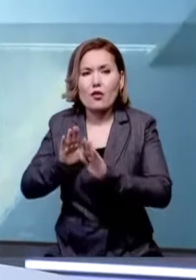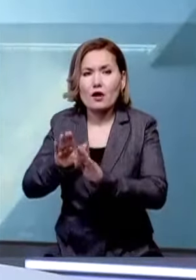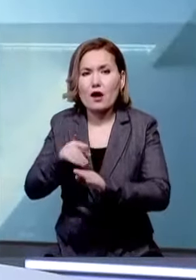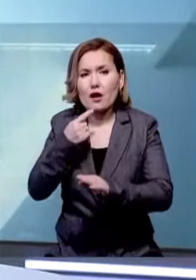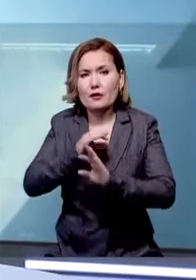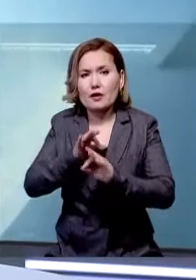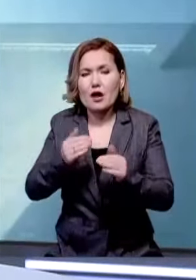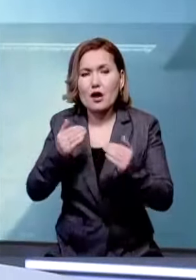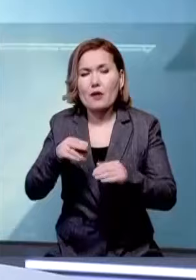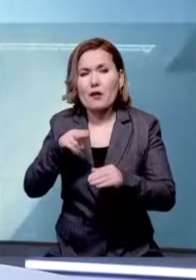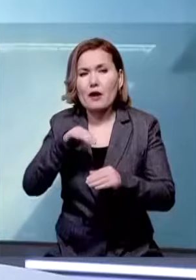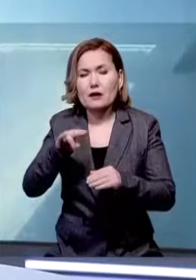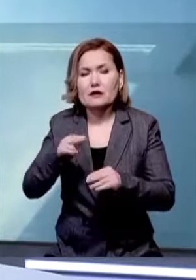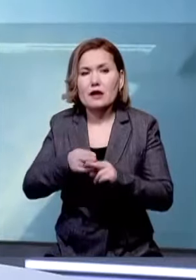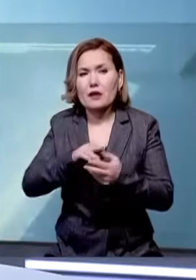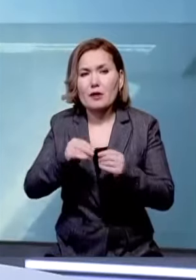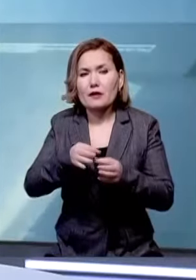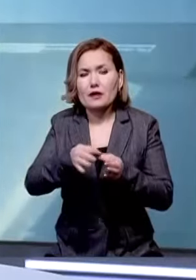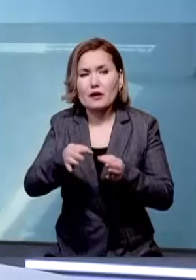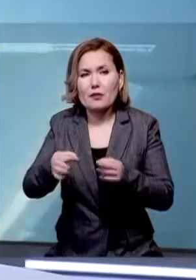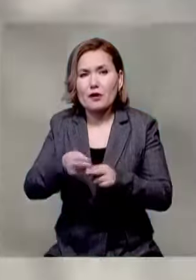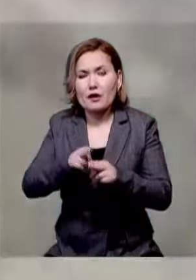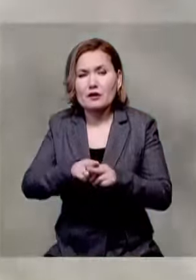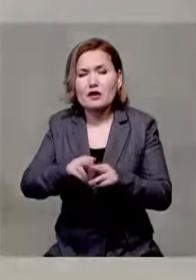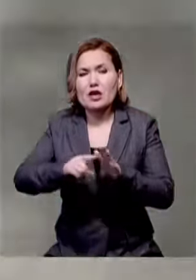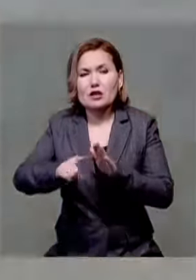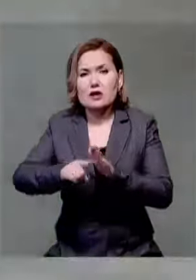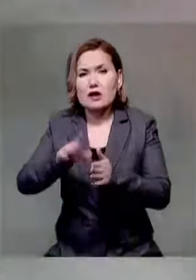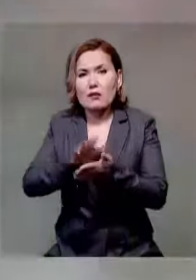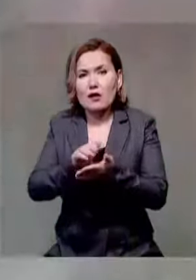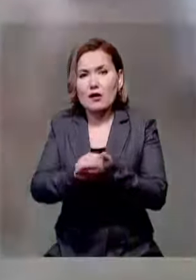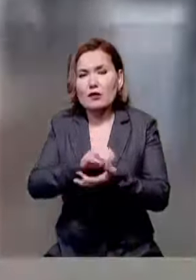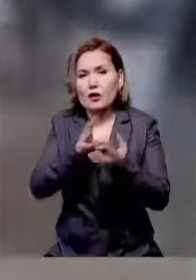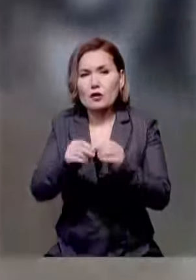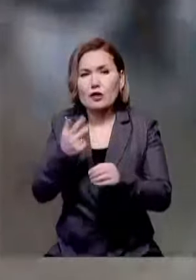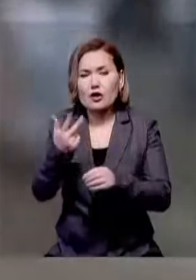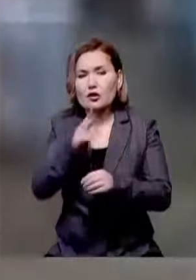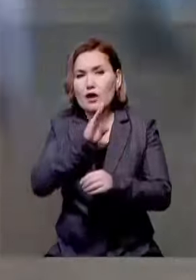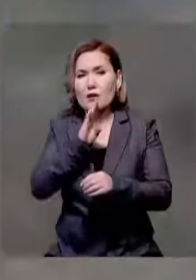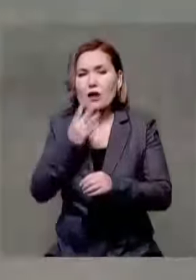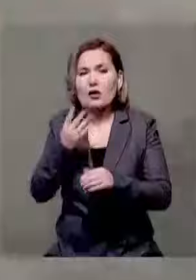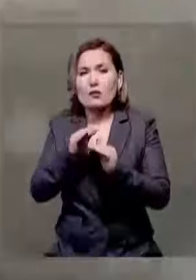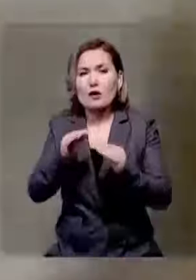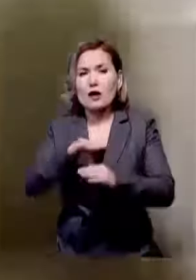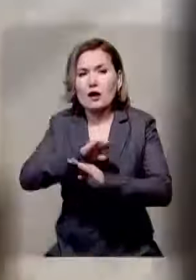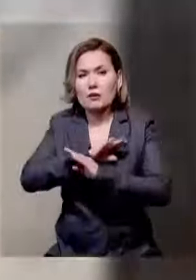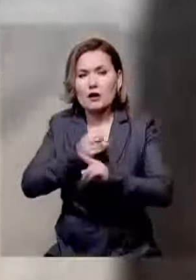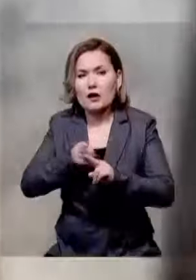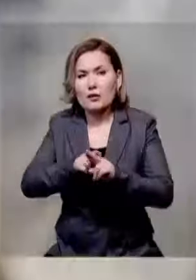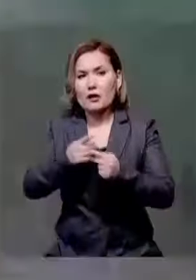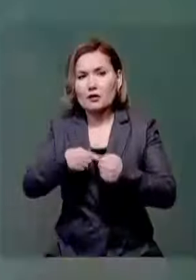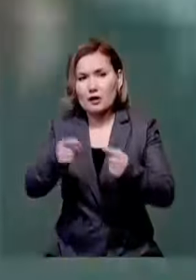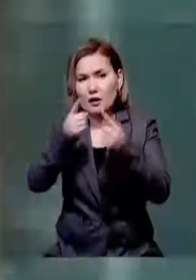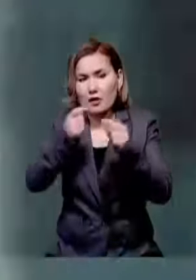орынбасарларының айтуынша, бүгін Пәкістан Сереванды бірнеше зымыранмен атқылады. Соның салдарынан 3 әйел мен 4 бала қаза тапты. Билік